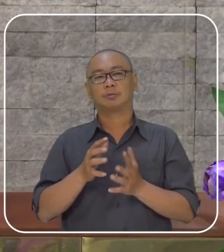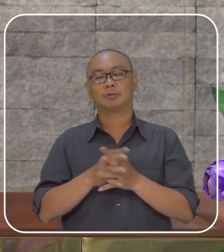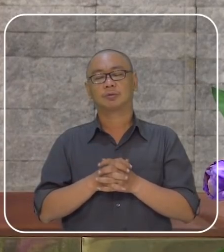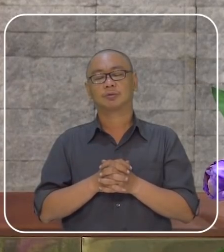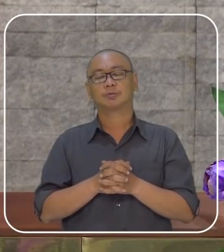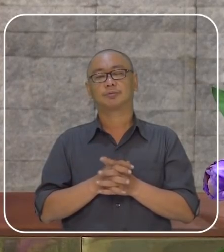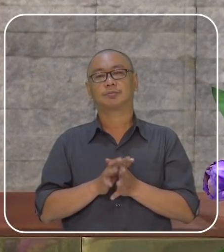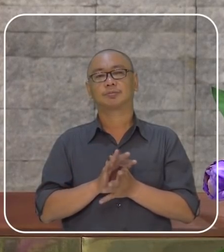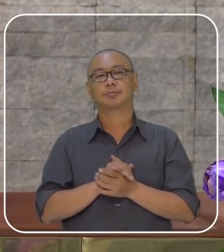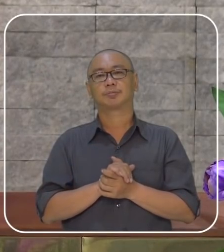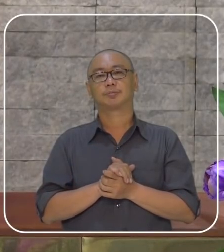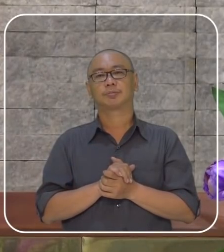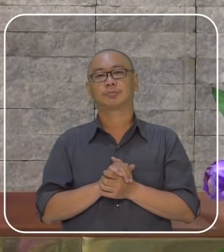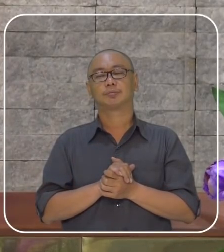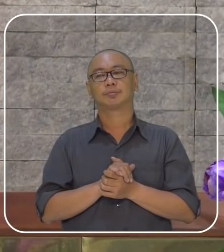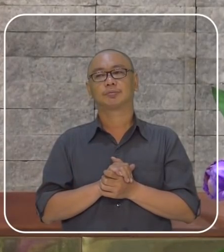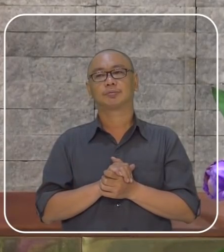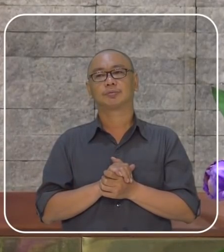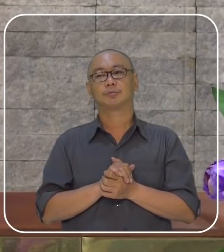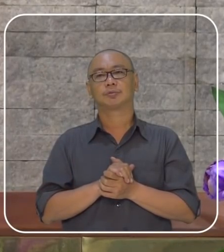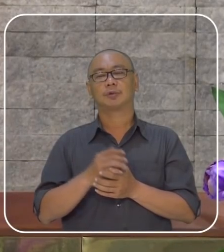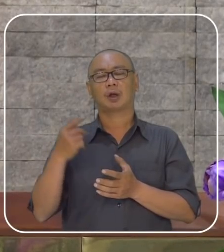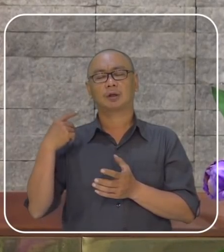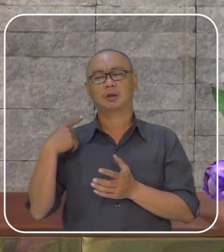diperbaharui kembali pada saatnya nanti.